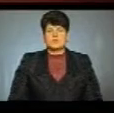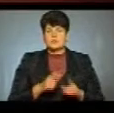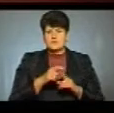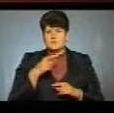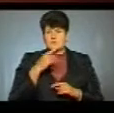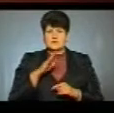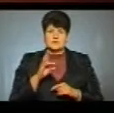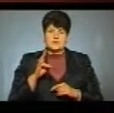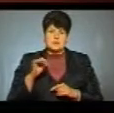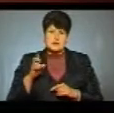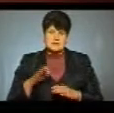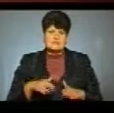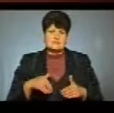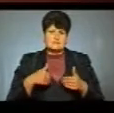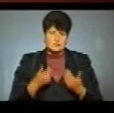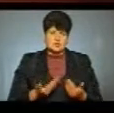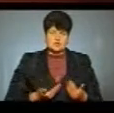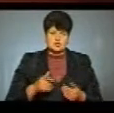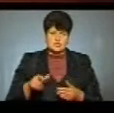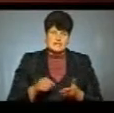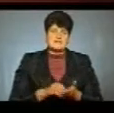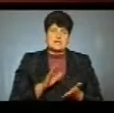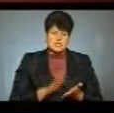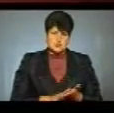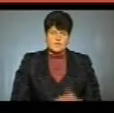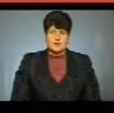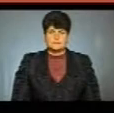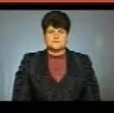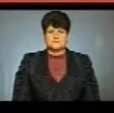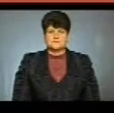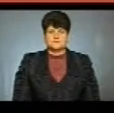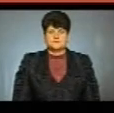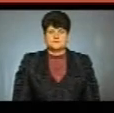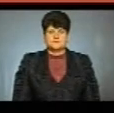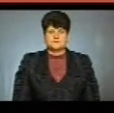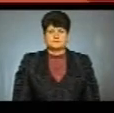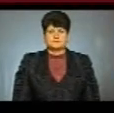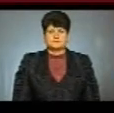Володимира Небельського, звернення жителів Зборова зареєстрували.